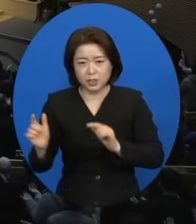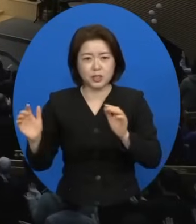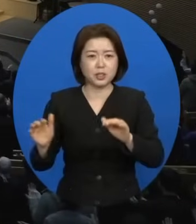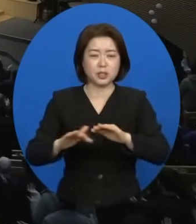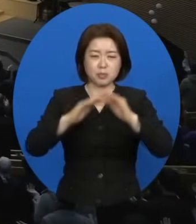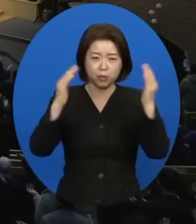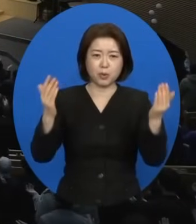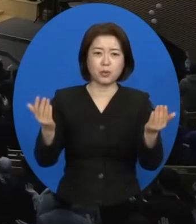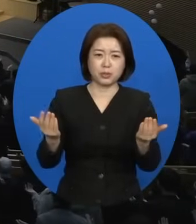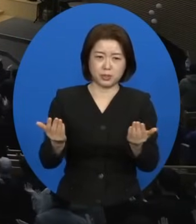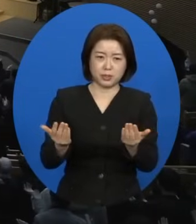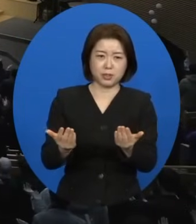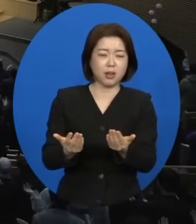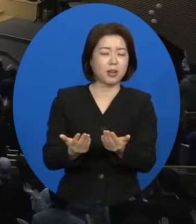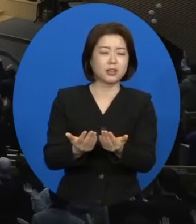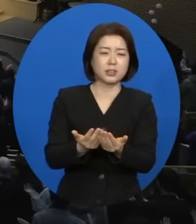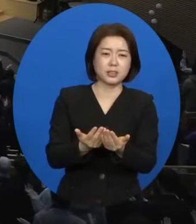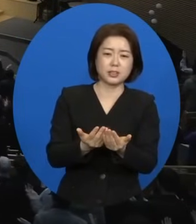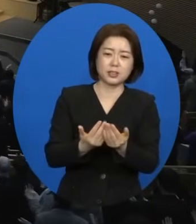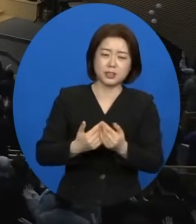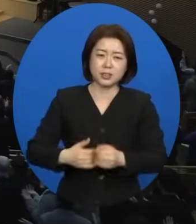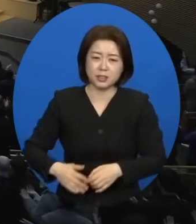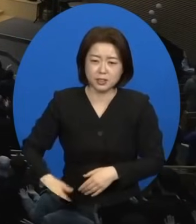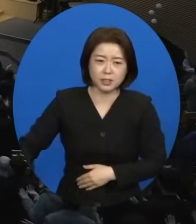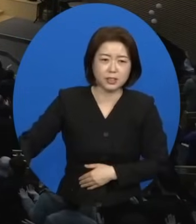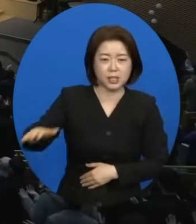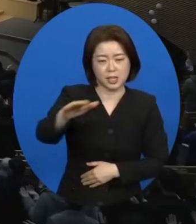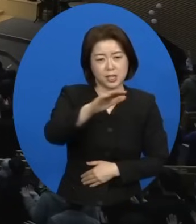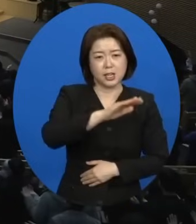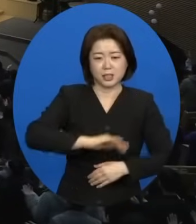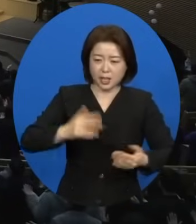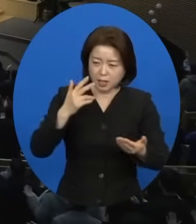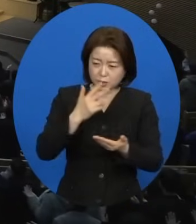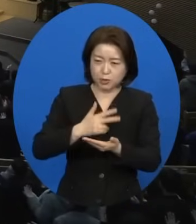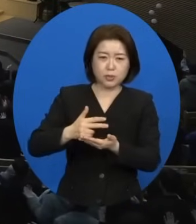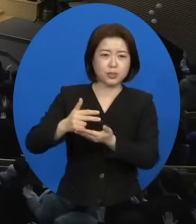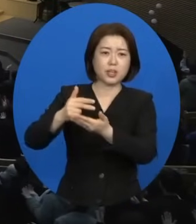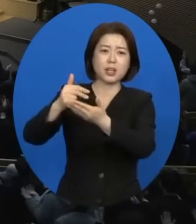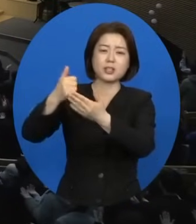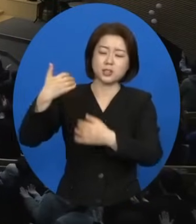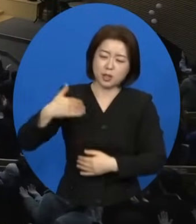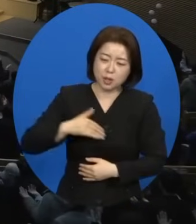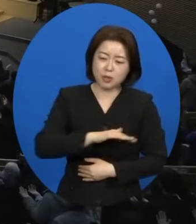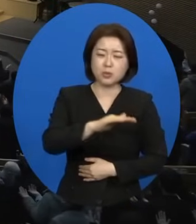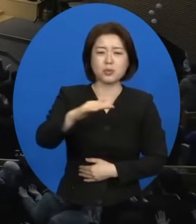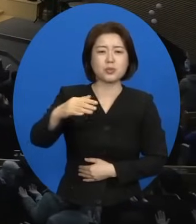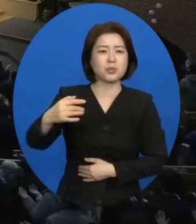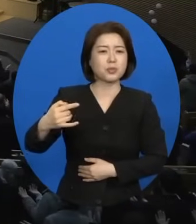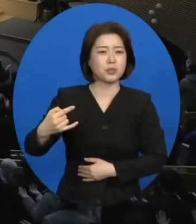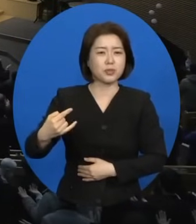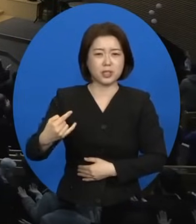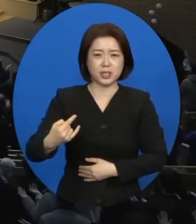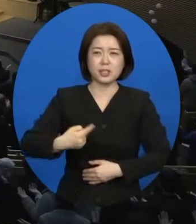가지이 모든 것들을 다 주께서